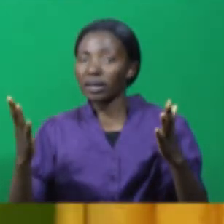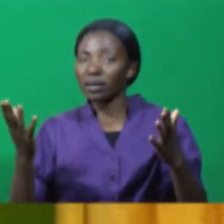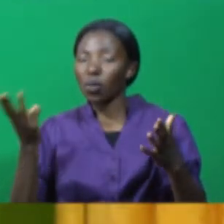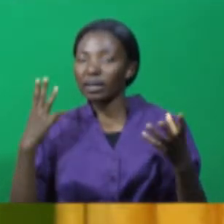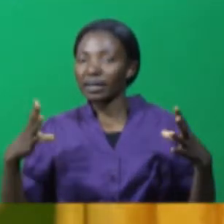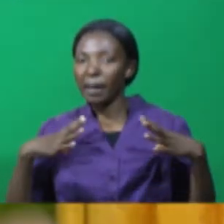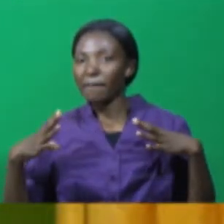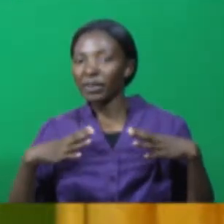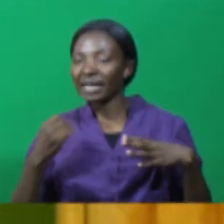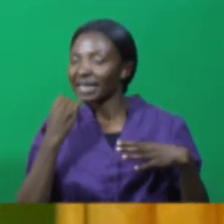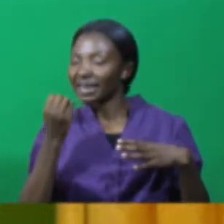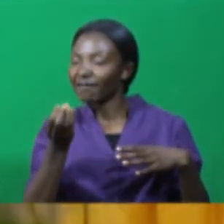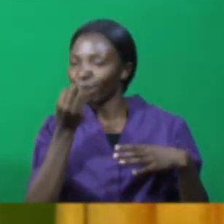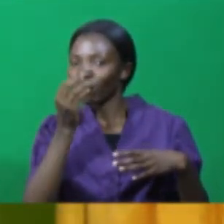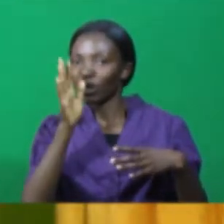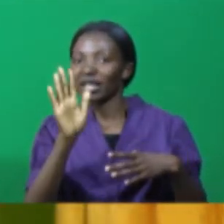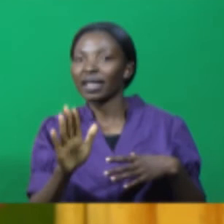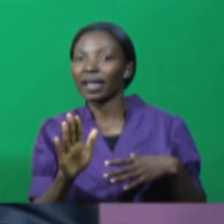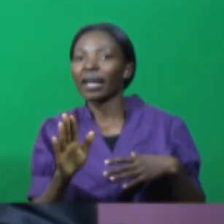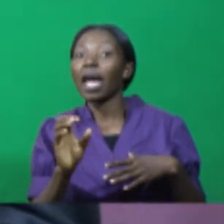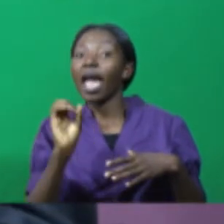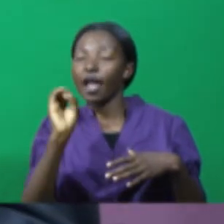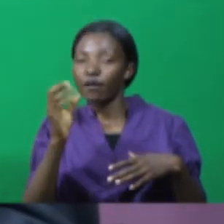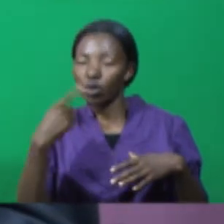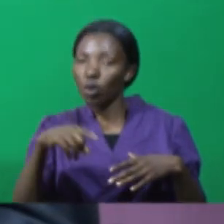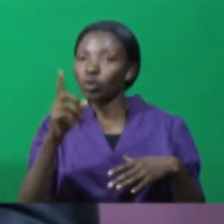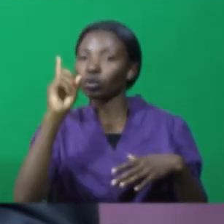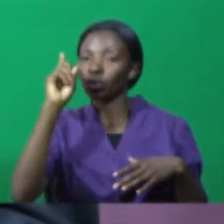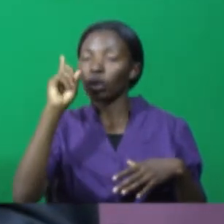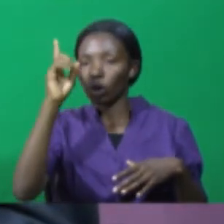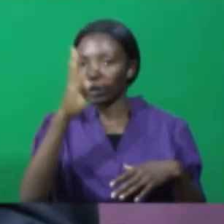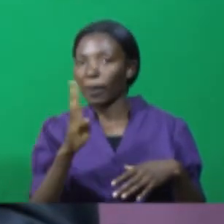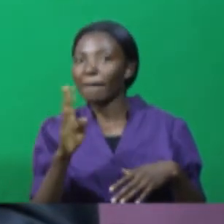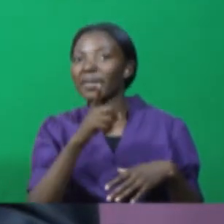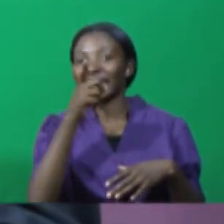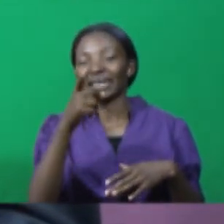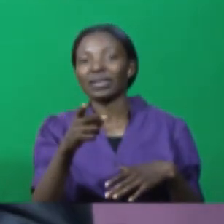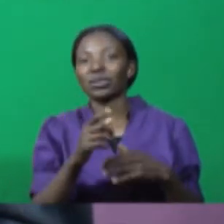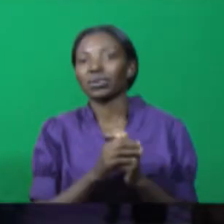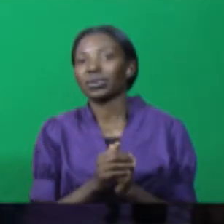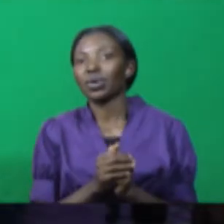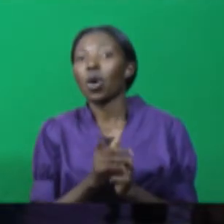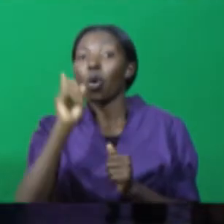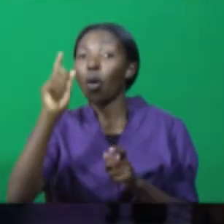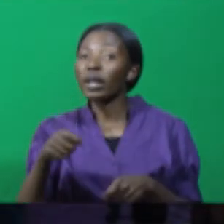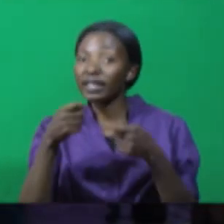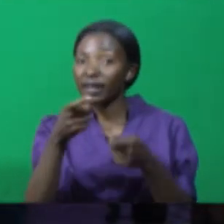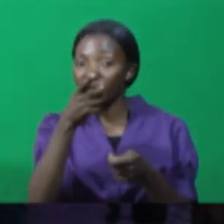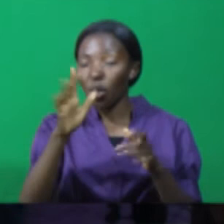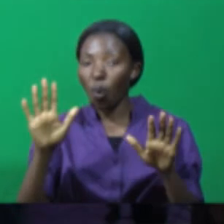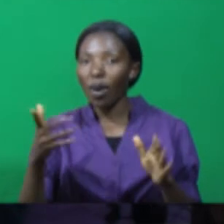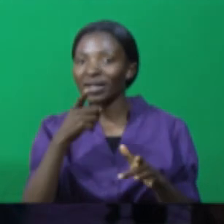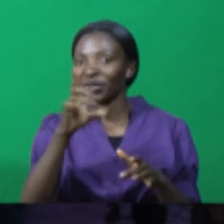Saka vanhu ngavanzwisise kuti ukaenda kuna mwari anobless. Anopa vana vake nhaka yakavafanira. Manje isusu pane varara